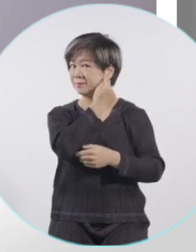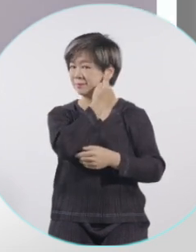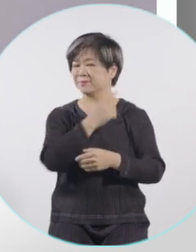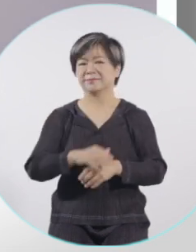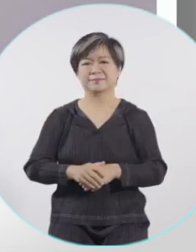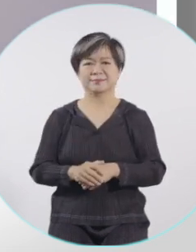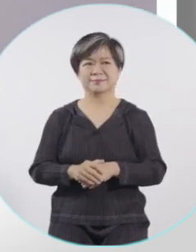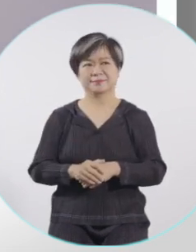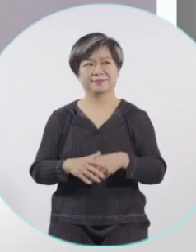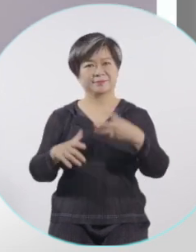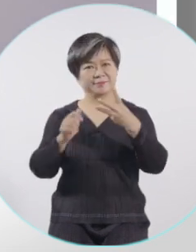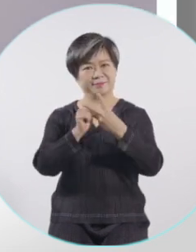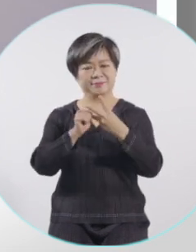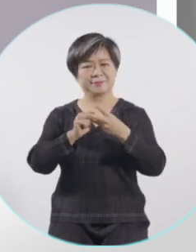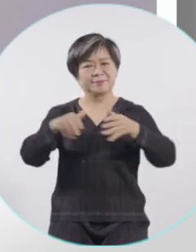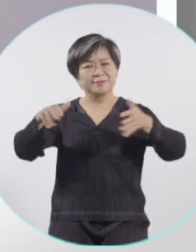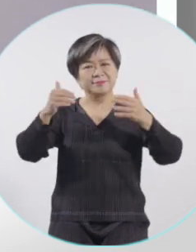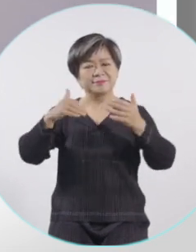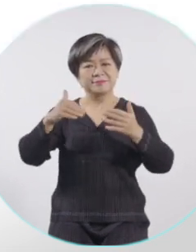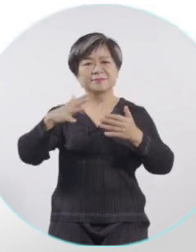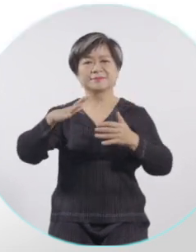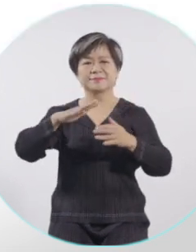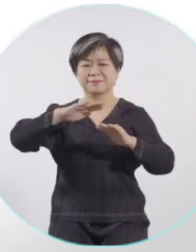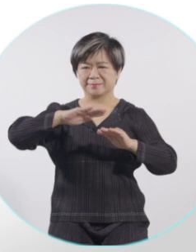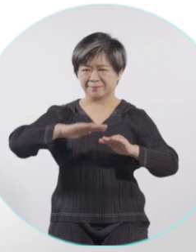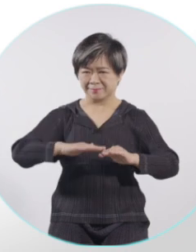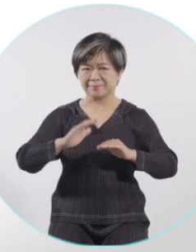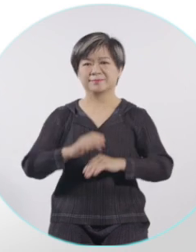三，轻轻向下压。